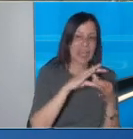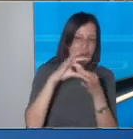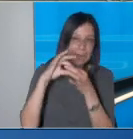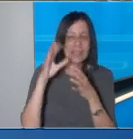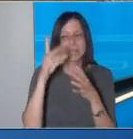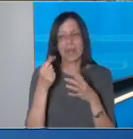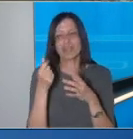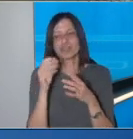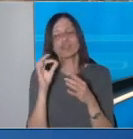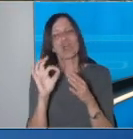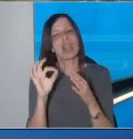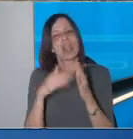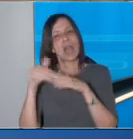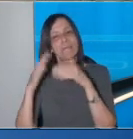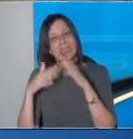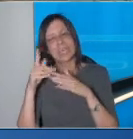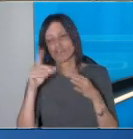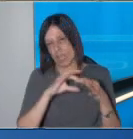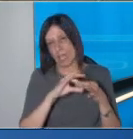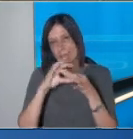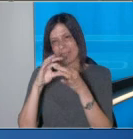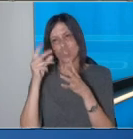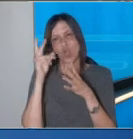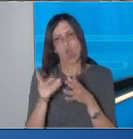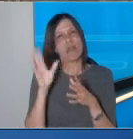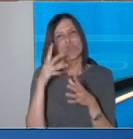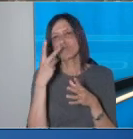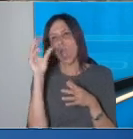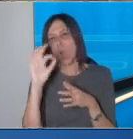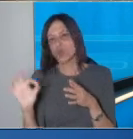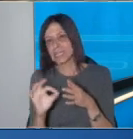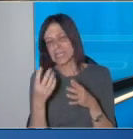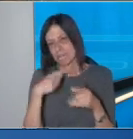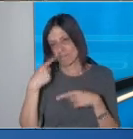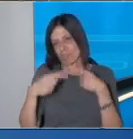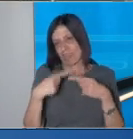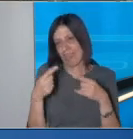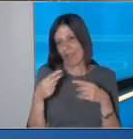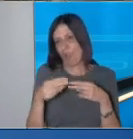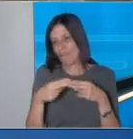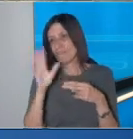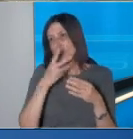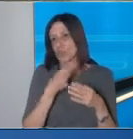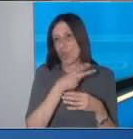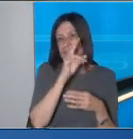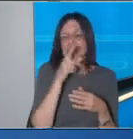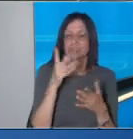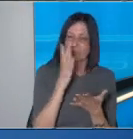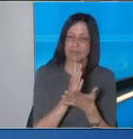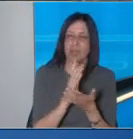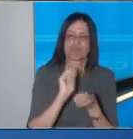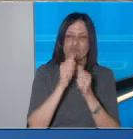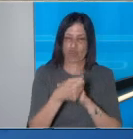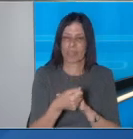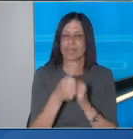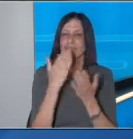מדד תשומות הבנייה, שהריבית אגב יכולה להגיע אפילו ל-2% במהלך השנה הקרובה, ואפילו יותר מזה, זה כבר משנה את